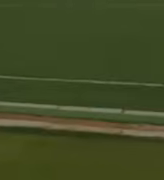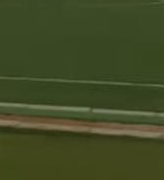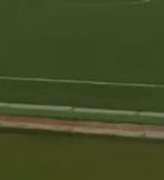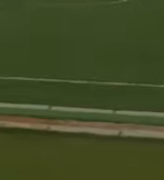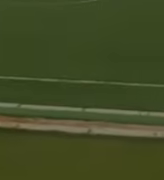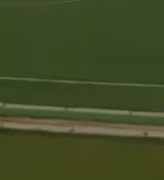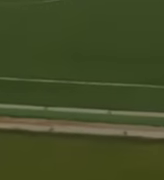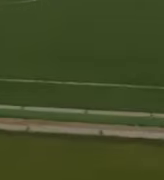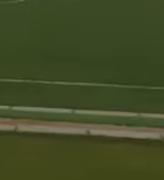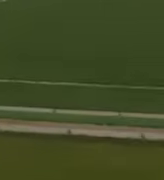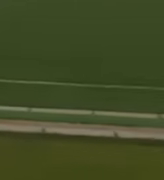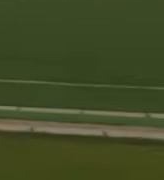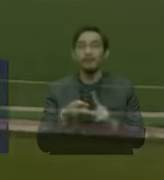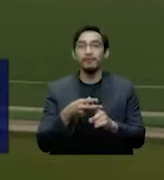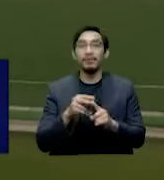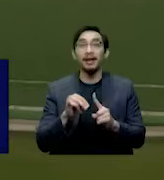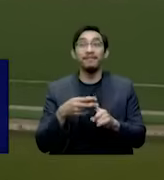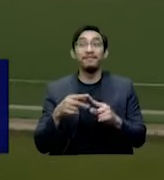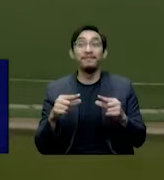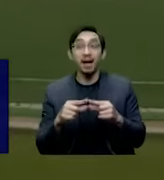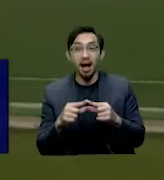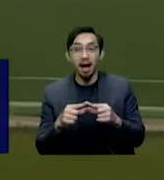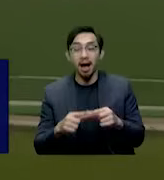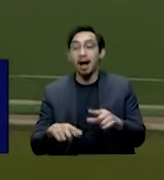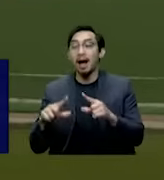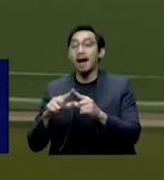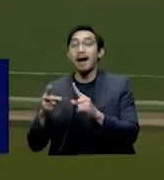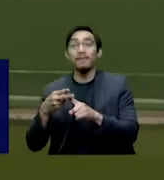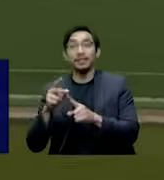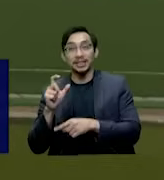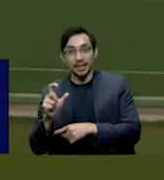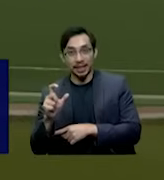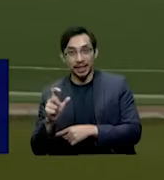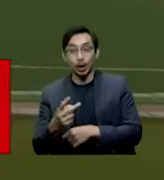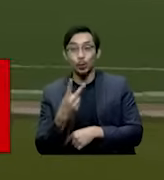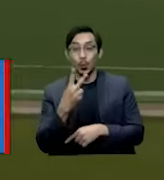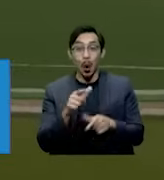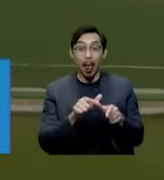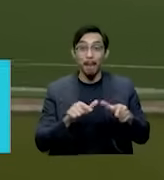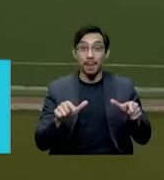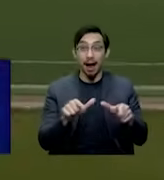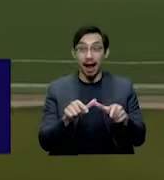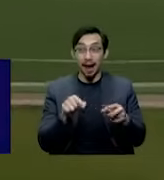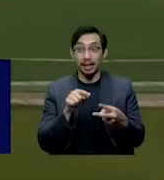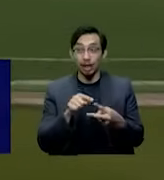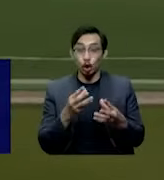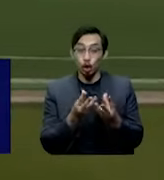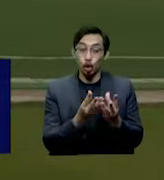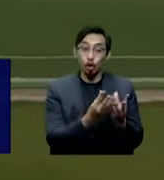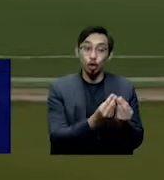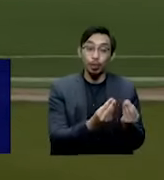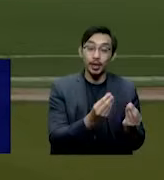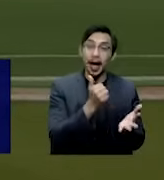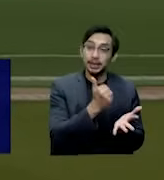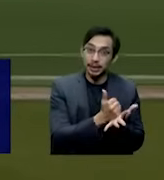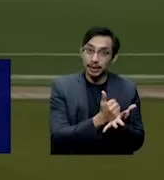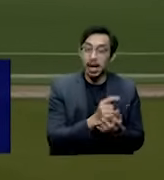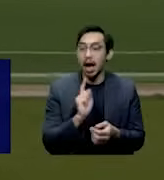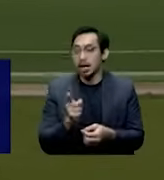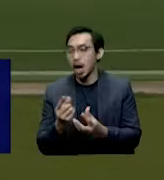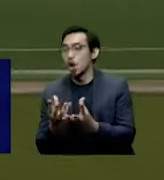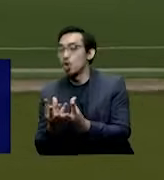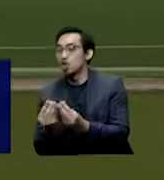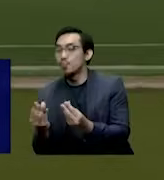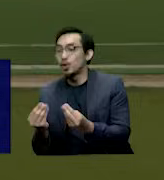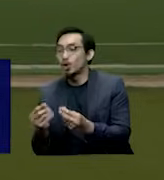FIFA dan juga AFC. 2 lapangan ini terdiri dari jenis rumput asli dan juga jenis rumput